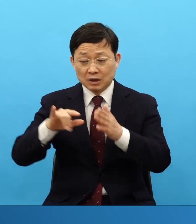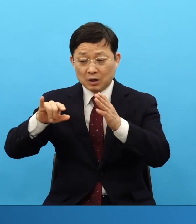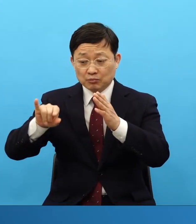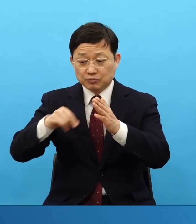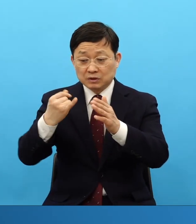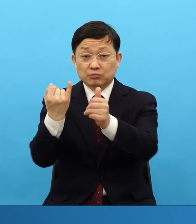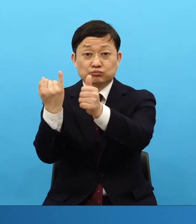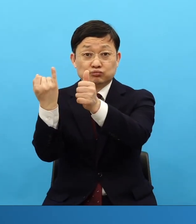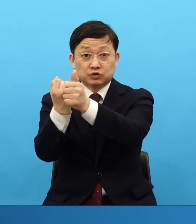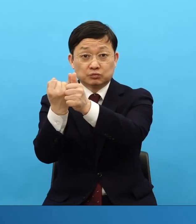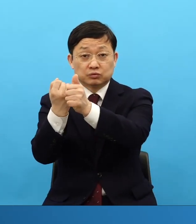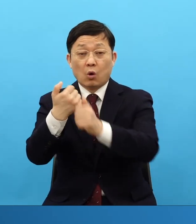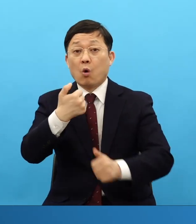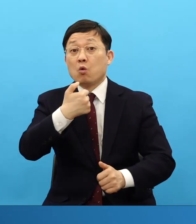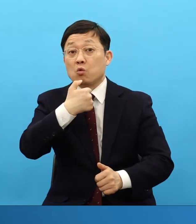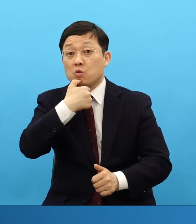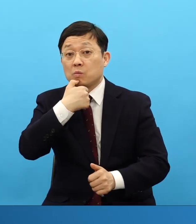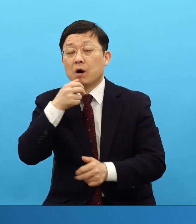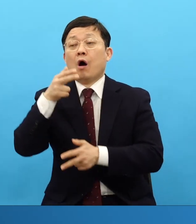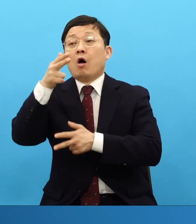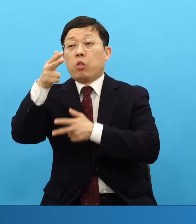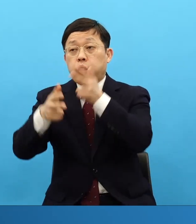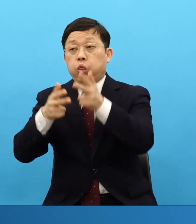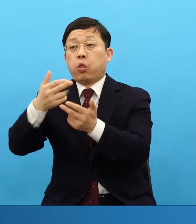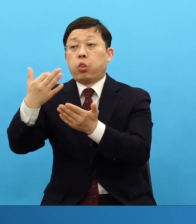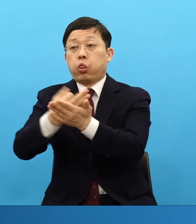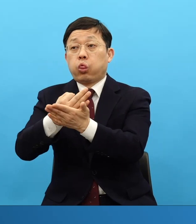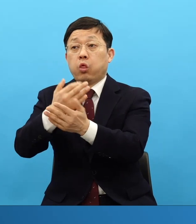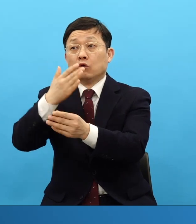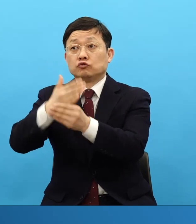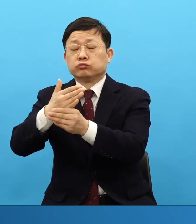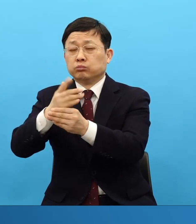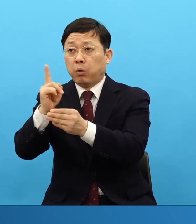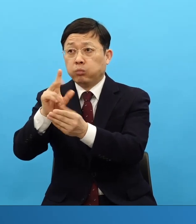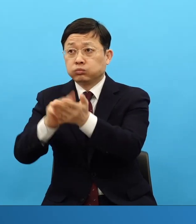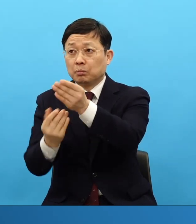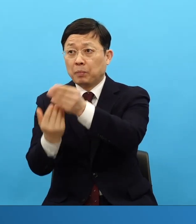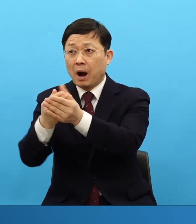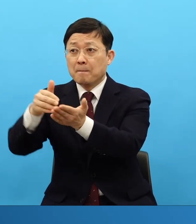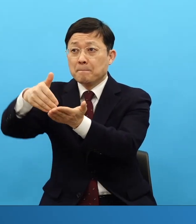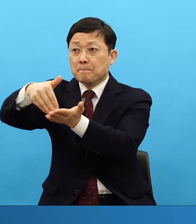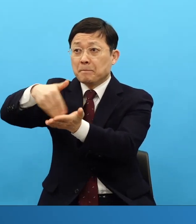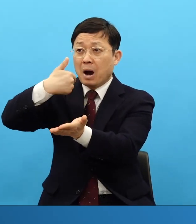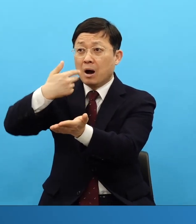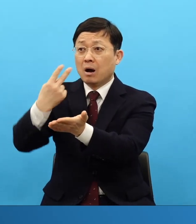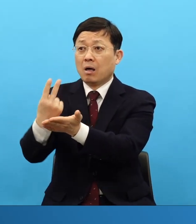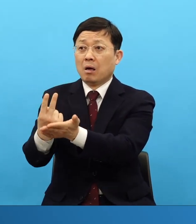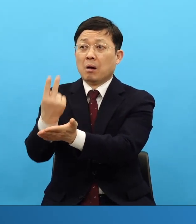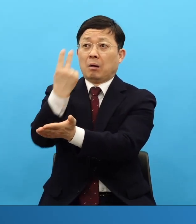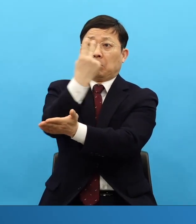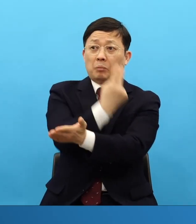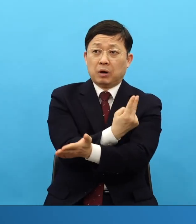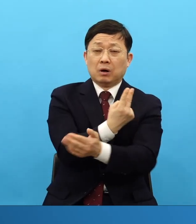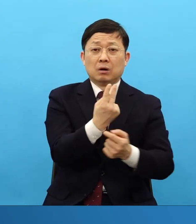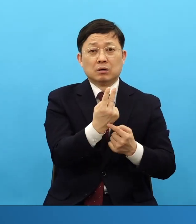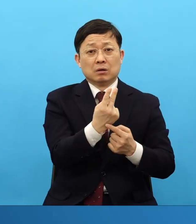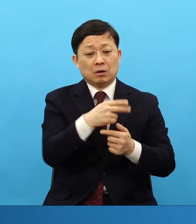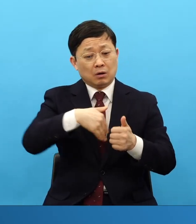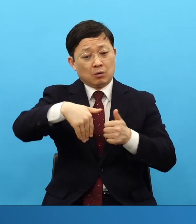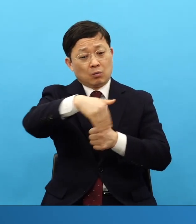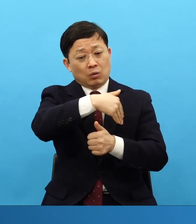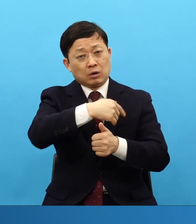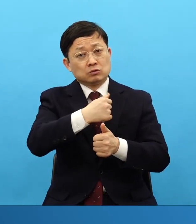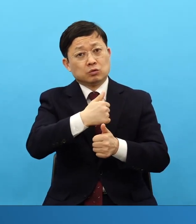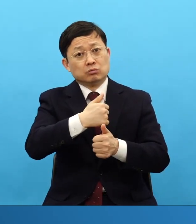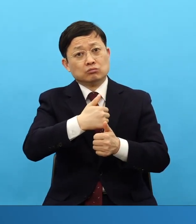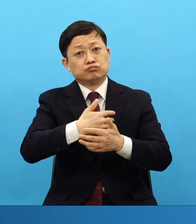person of prayer, 그렇죠. you look at this situation, it's a very dangerous situation. Priscilla Aquila was kicked out of Rome. 예, 바울은 지금 약간